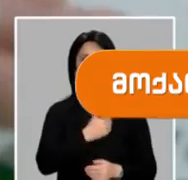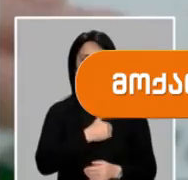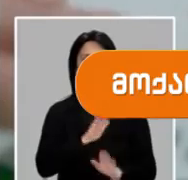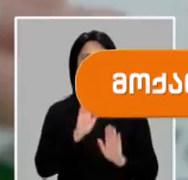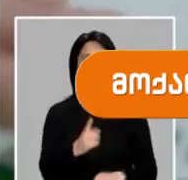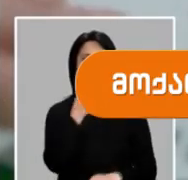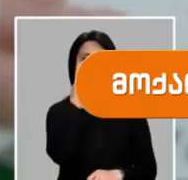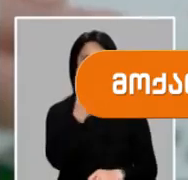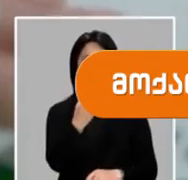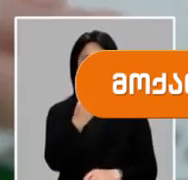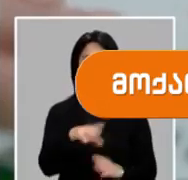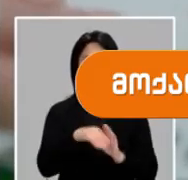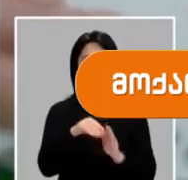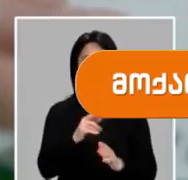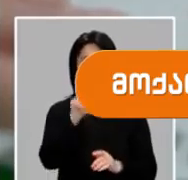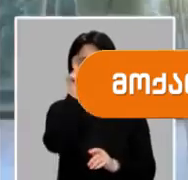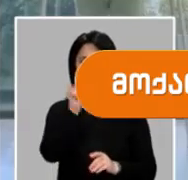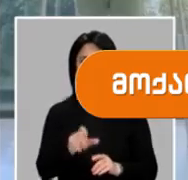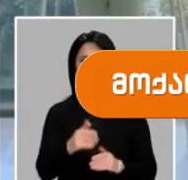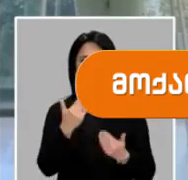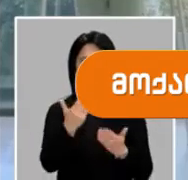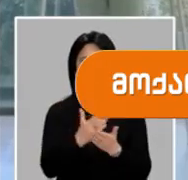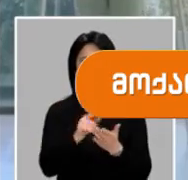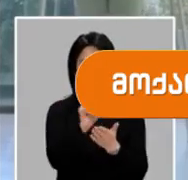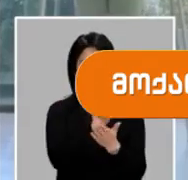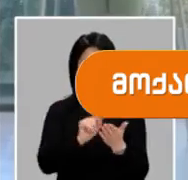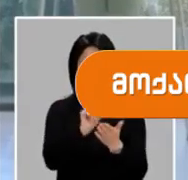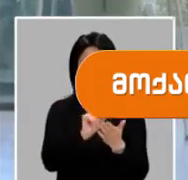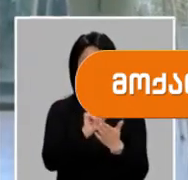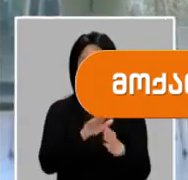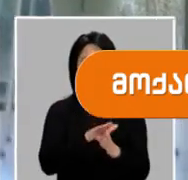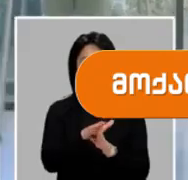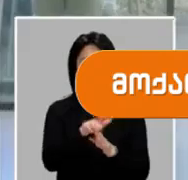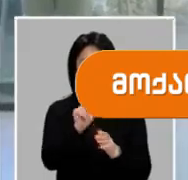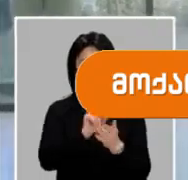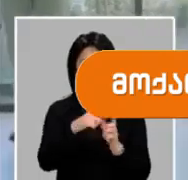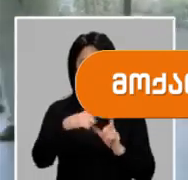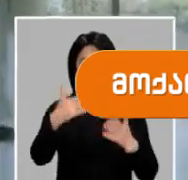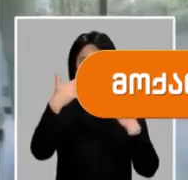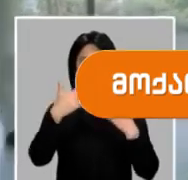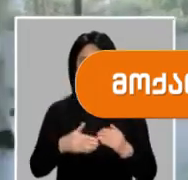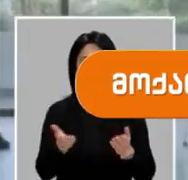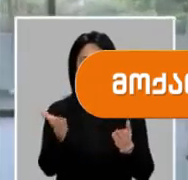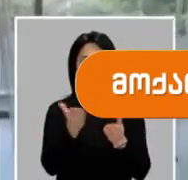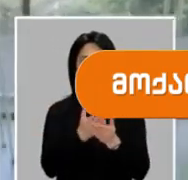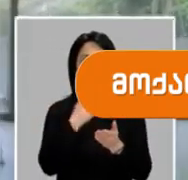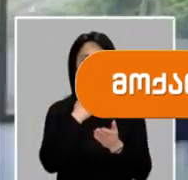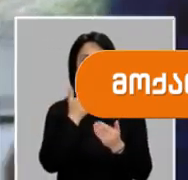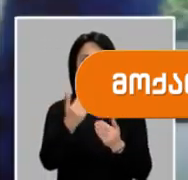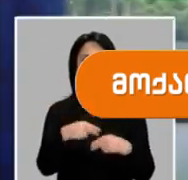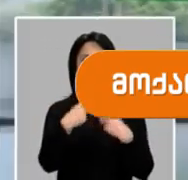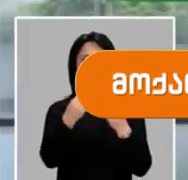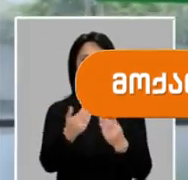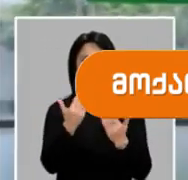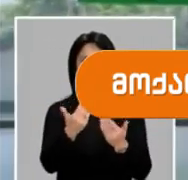ან ესე იგი ცალსახად არ ვაჩვენოთ პირობითად დამკვირვებელს ან კომისიის წევრს, ხო? და ბიულეტენიც